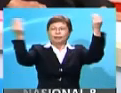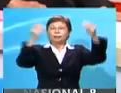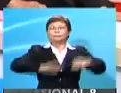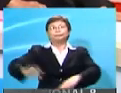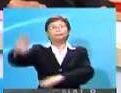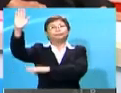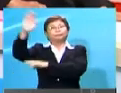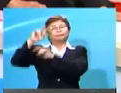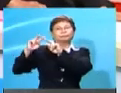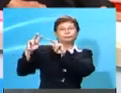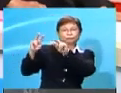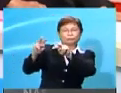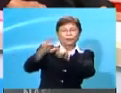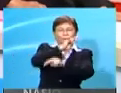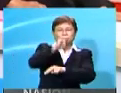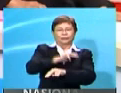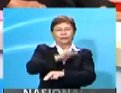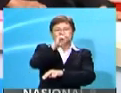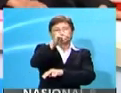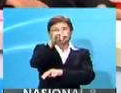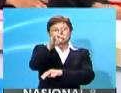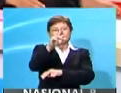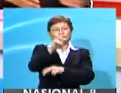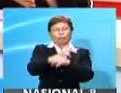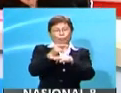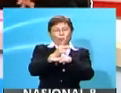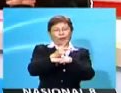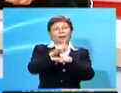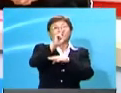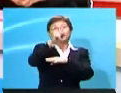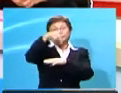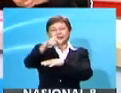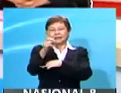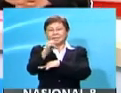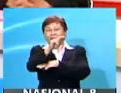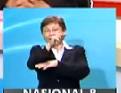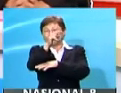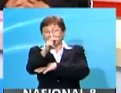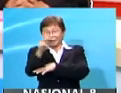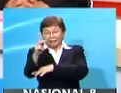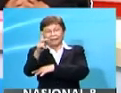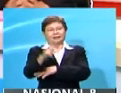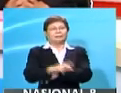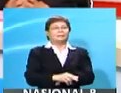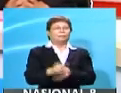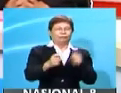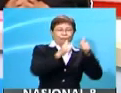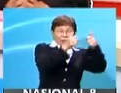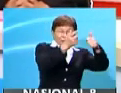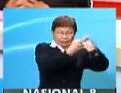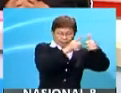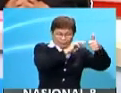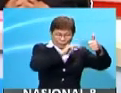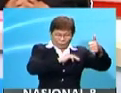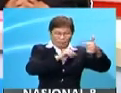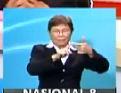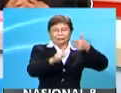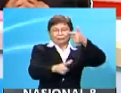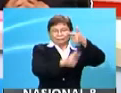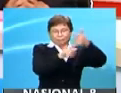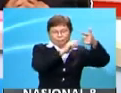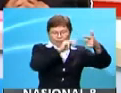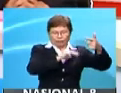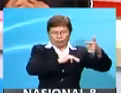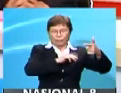Sumpah itu menyaksikan menteri perdagangan dalam negeri koperasi dan kepenggunaan datuk Hamzah Zainuddin mendahui barisan menteri dan timbalan